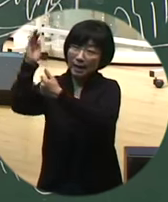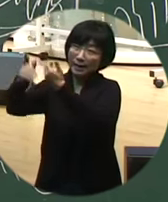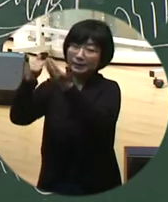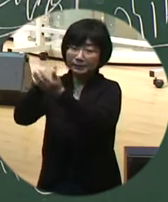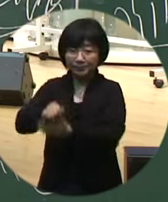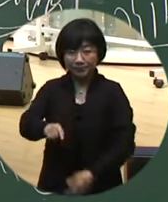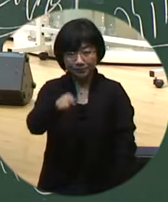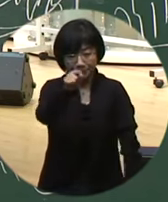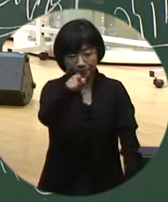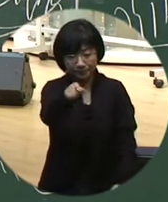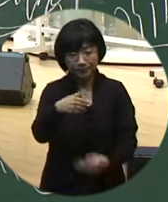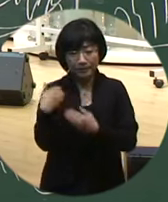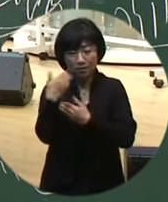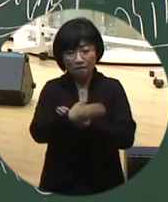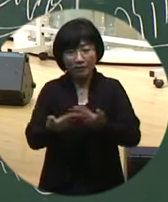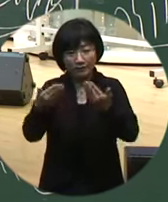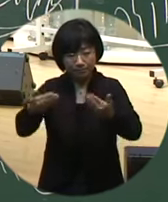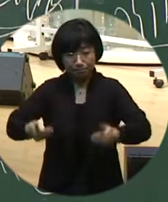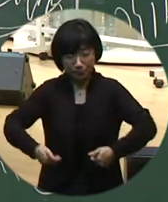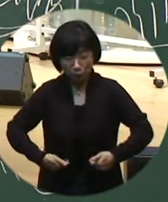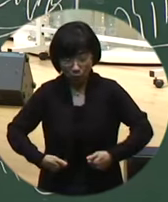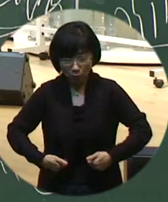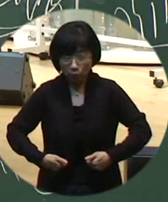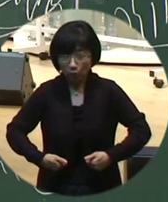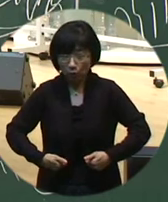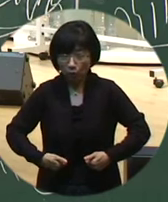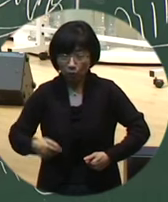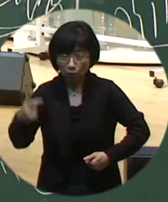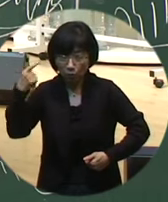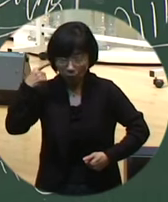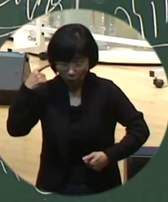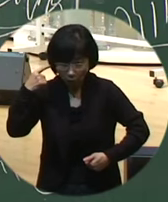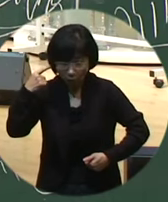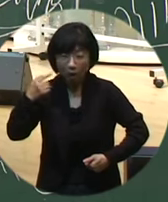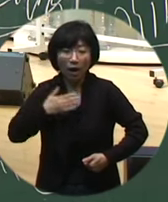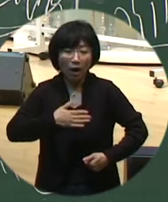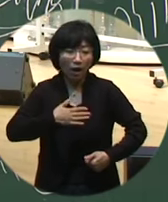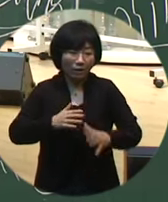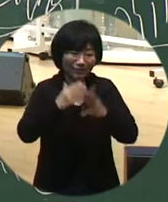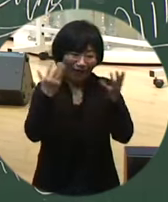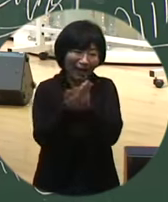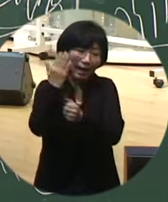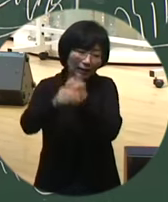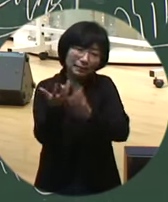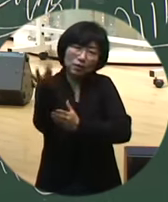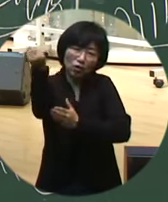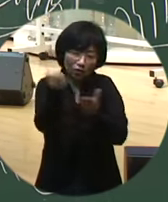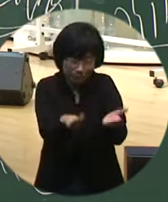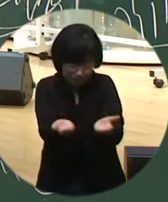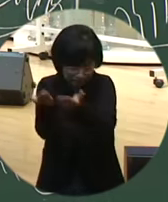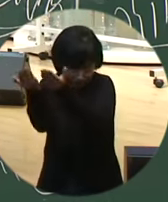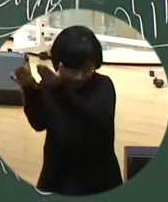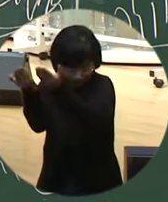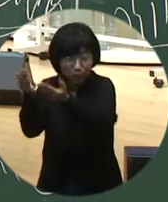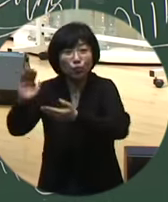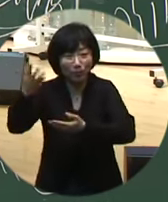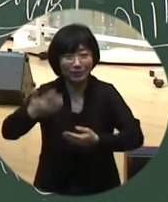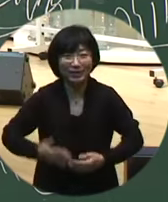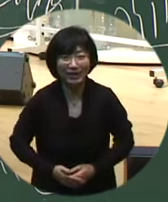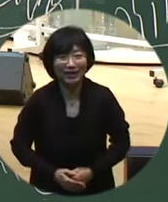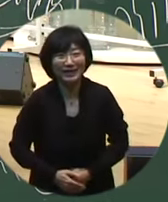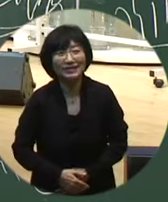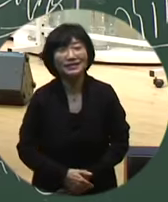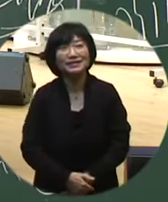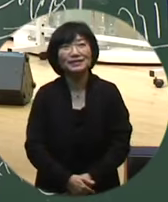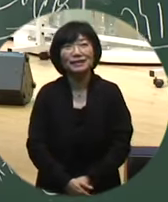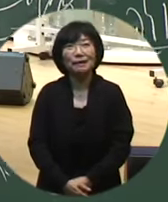God asks of that. 그건 하나님 것이니까 내놓으면 돼요. And because it's God's, we just need to give it to Him. 자, 공식을 만들어 봅시다. Let's see that we have this